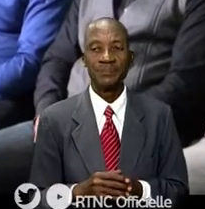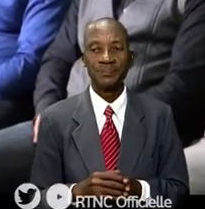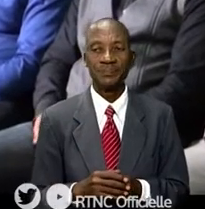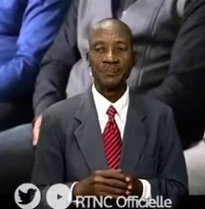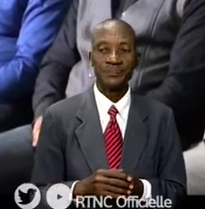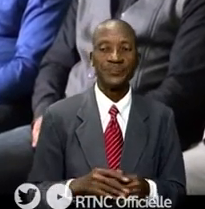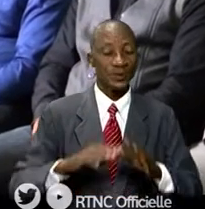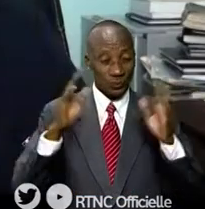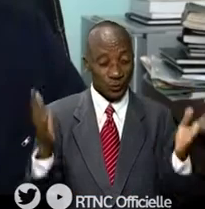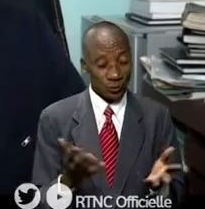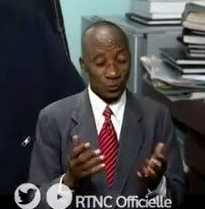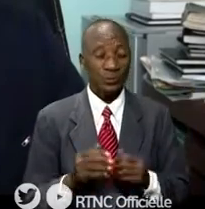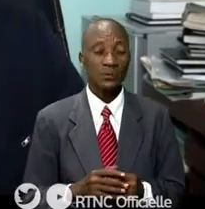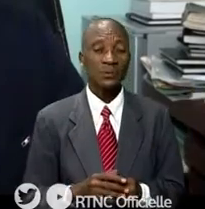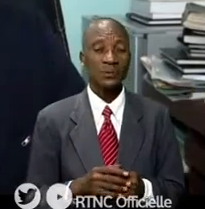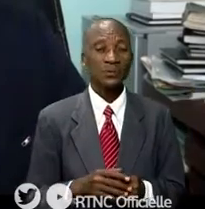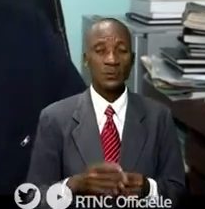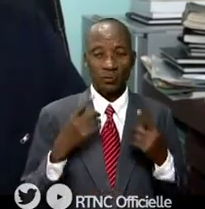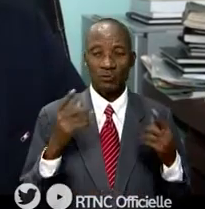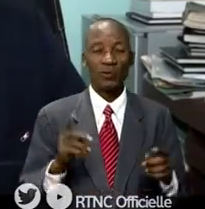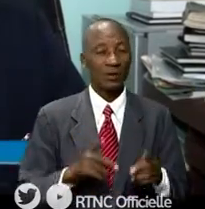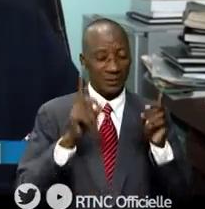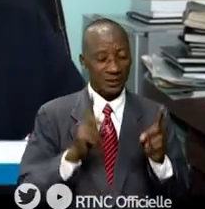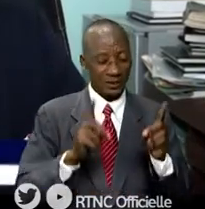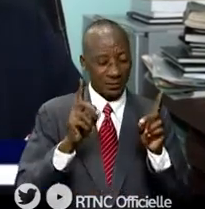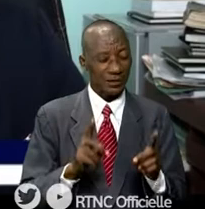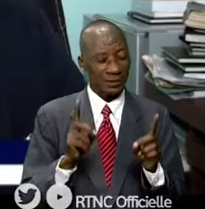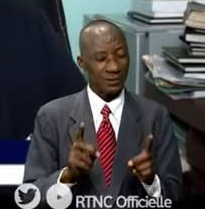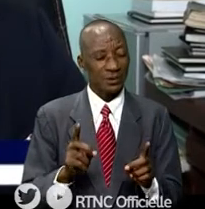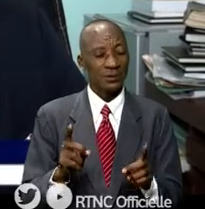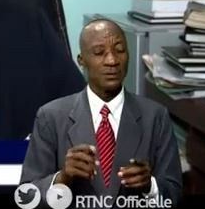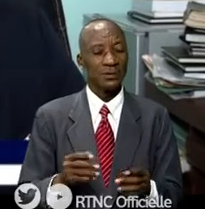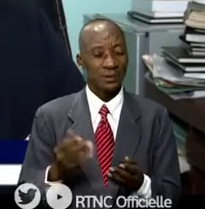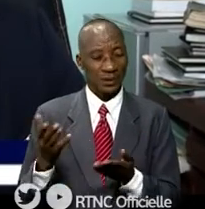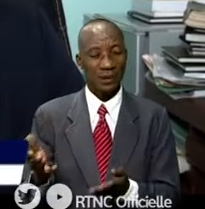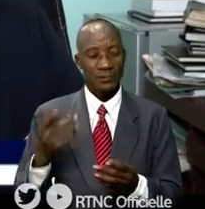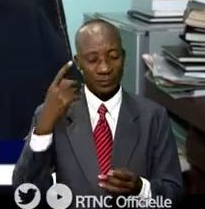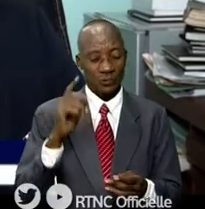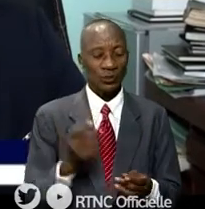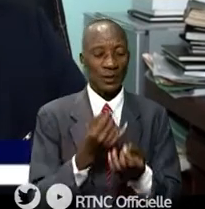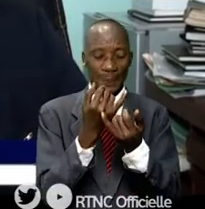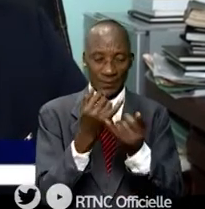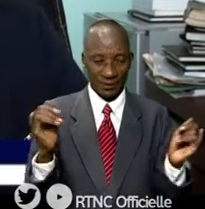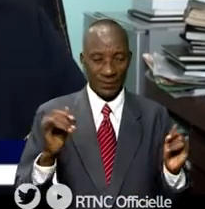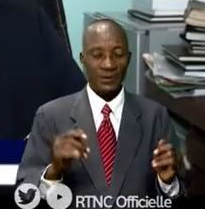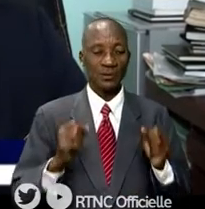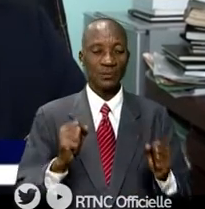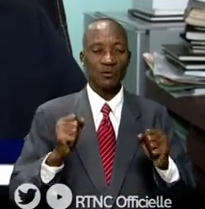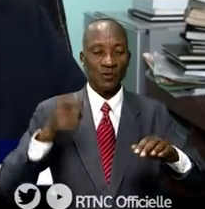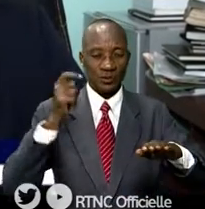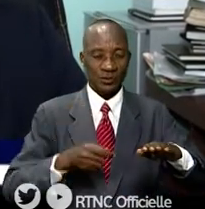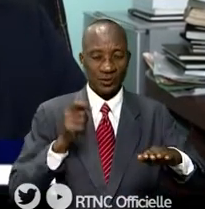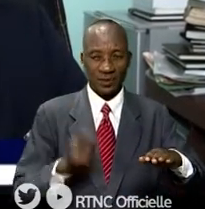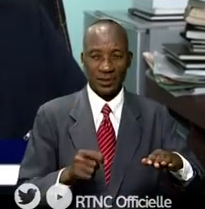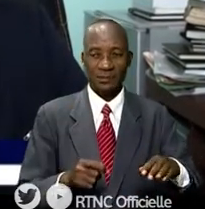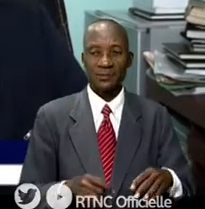remettent en cause l'intangibilité des dispositions inhérentes à l'indépendance du pouvoir judiciaire en foulant aux pieds